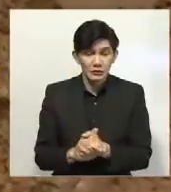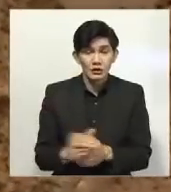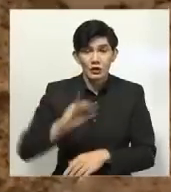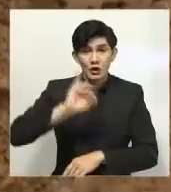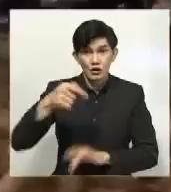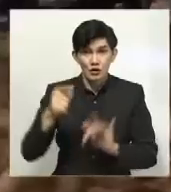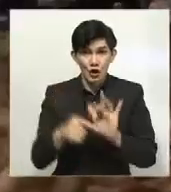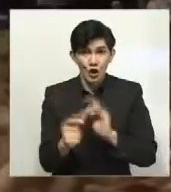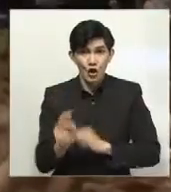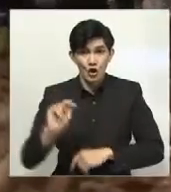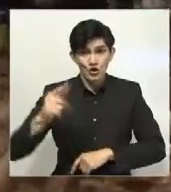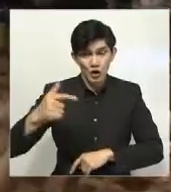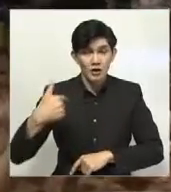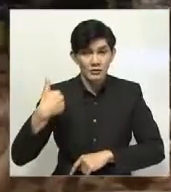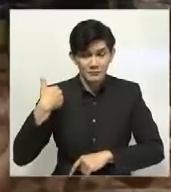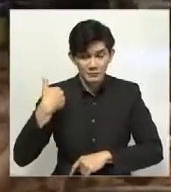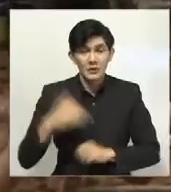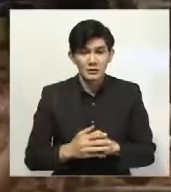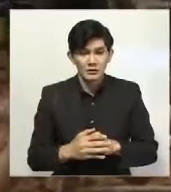ซึ่งที่บริเวณบ้านจ่องห่างจากจุดค้นหาหลัก